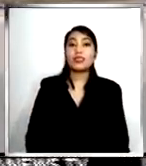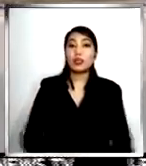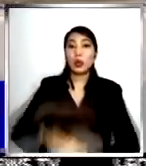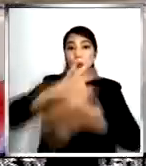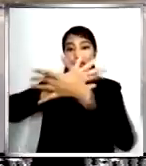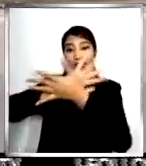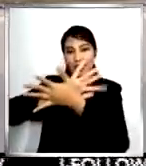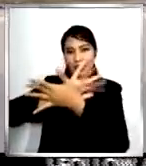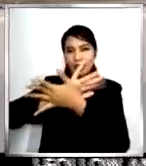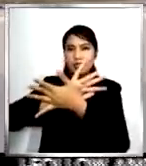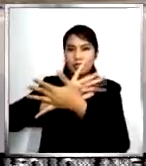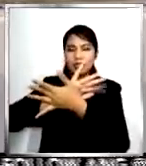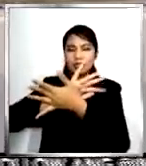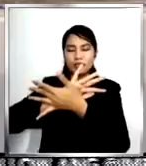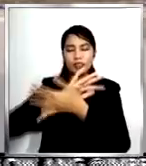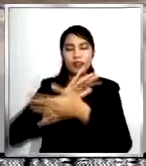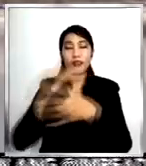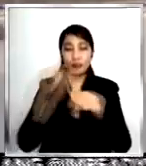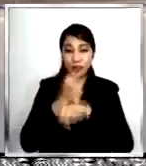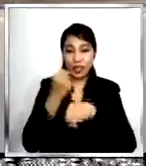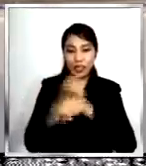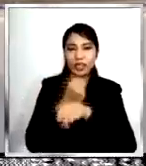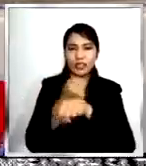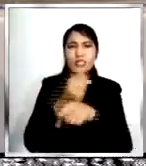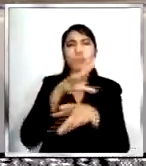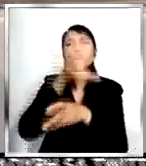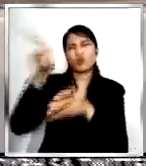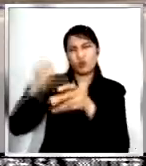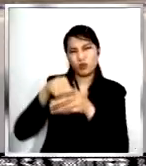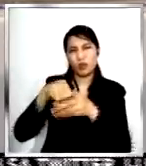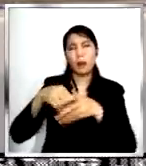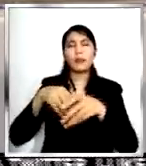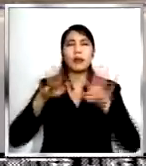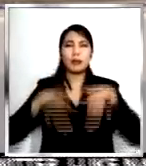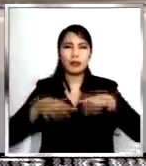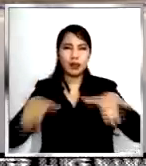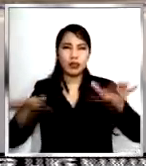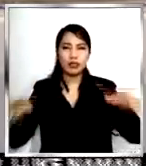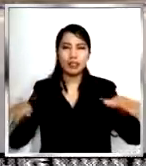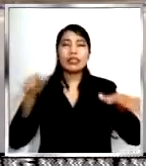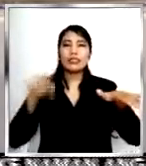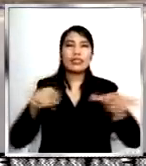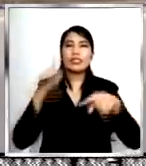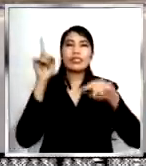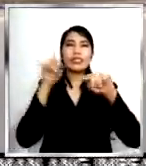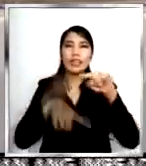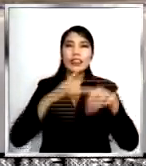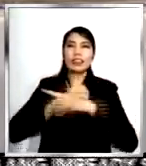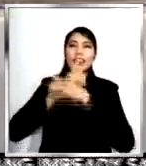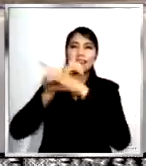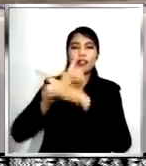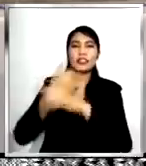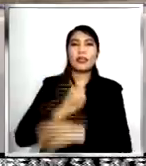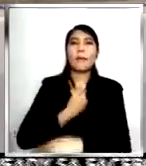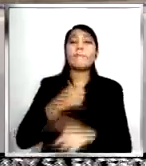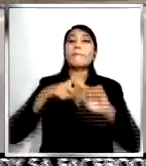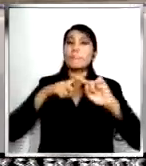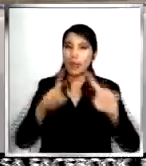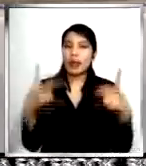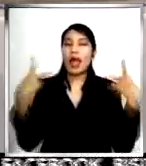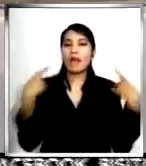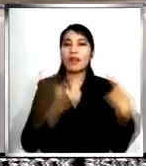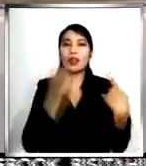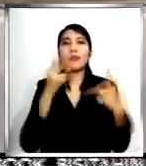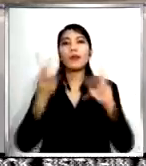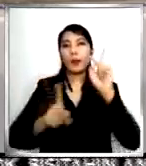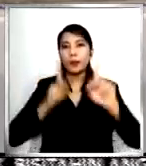man silang kakayanan na depensahan ang kanilang mga sarili, hindi naman nawawala ang mga handang lumaban para sa kanila. Patunay na sa kabila ng hirap